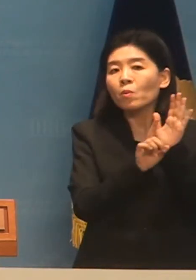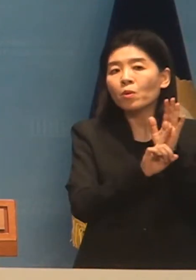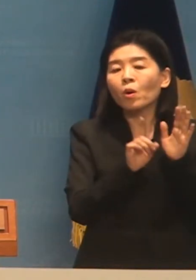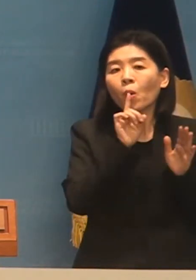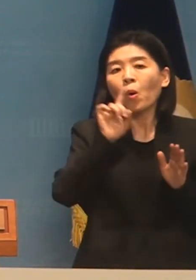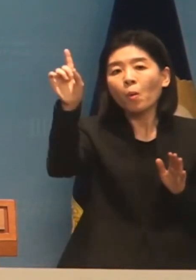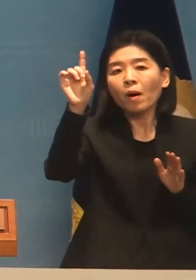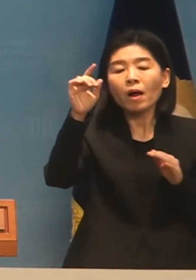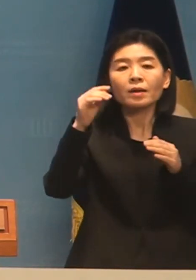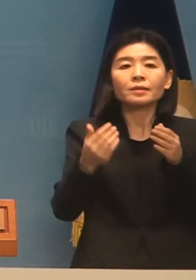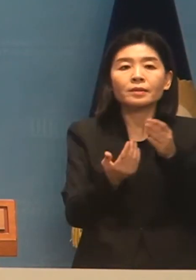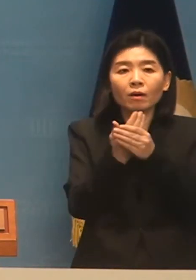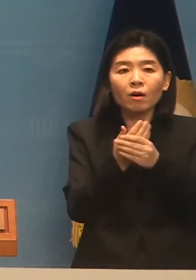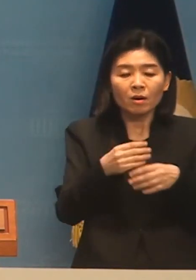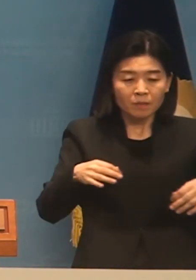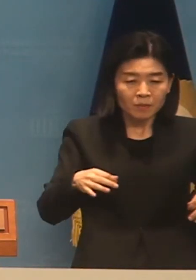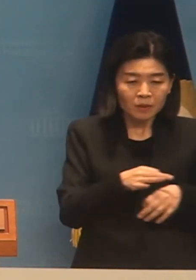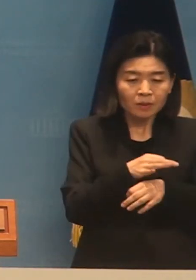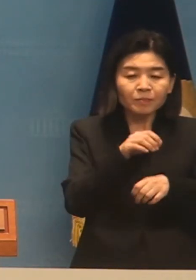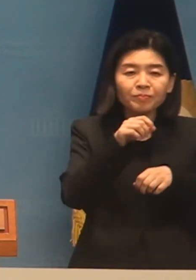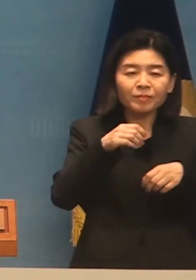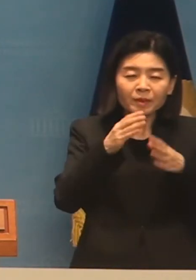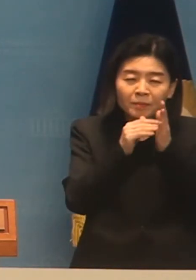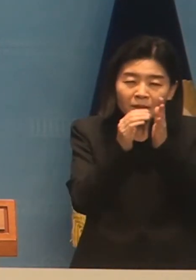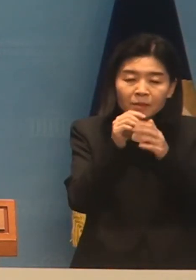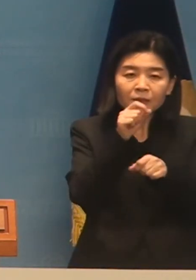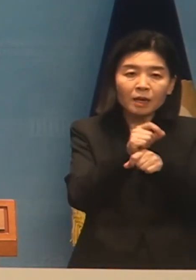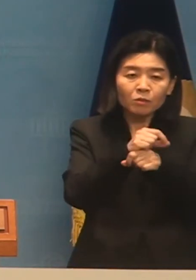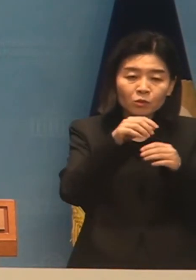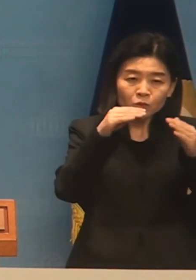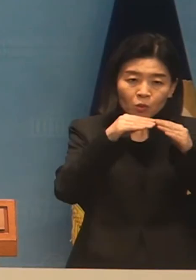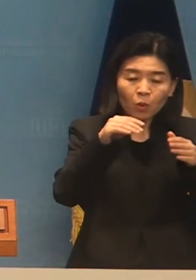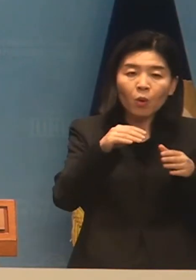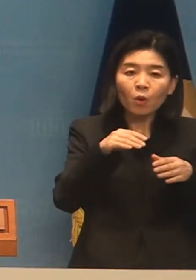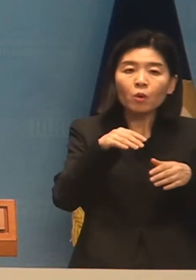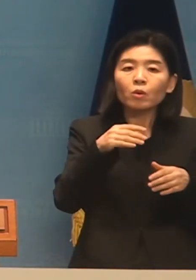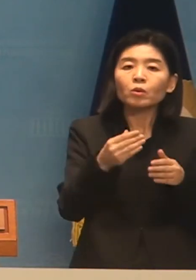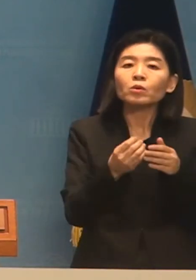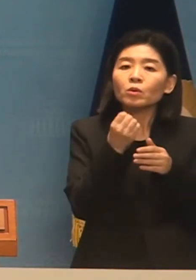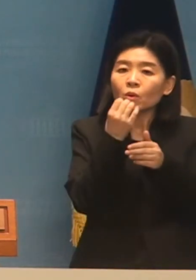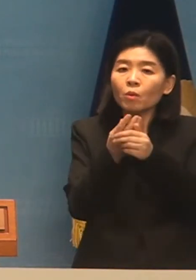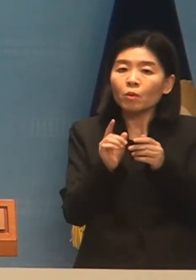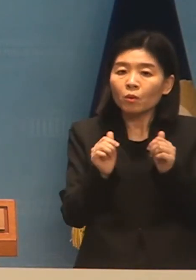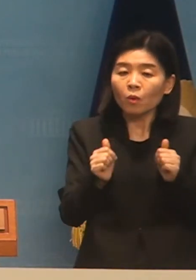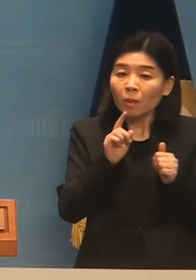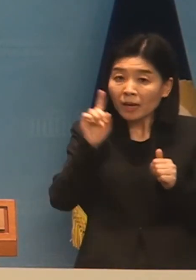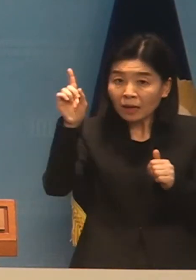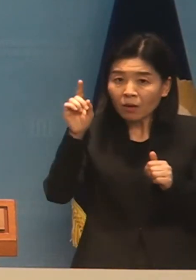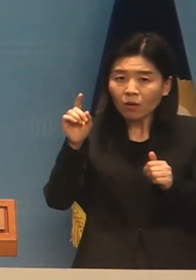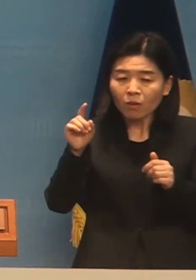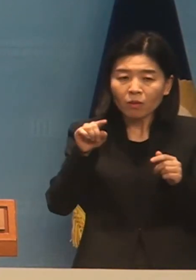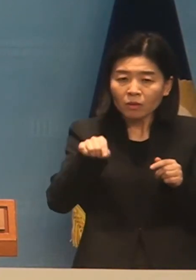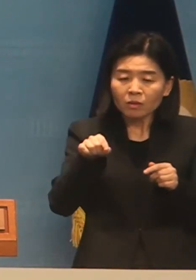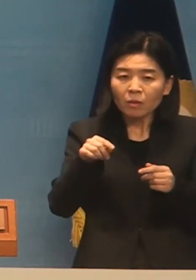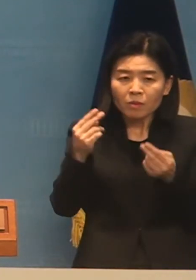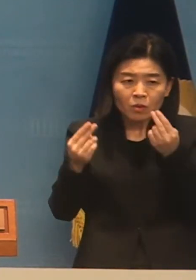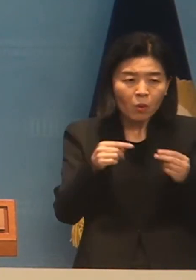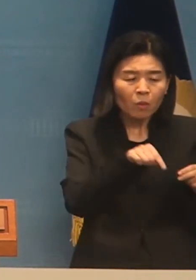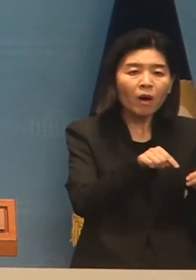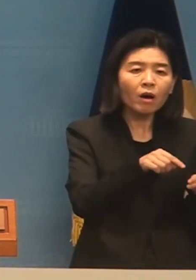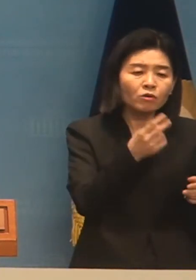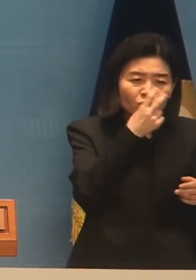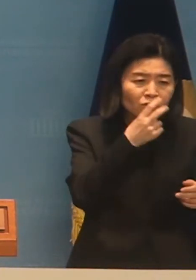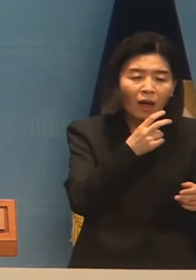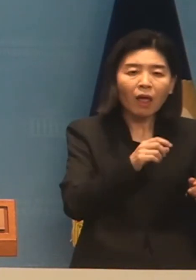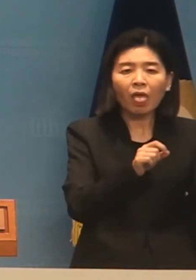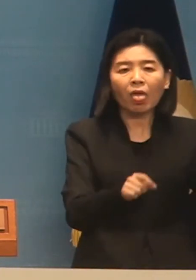사건과 비밀선거사무소 운영 고발 사건 수사에 비해 상대적으로 매우 지지부진한 상태입니다. 이에 법